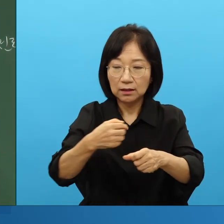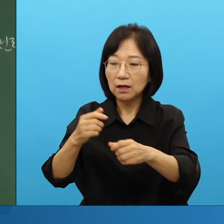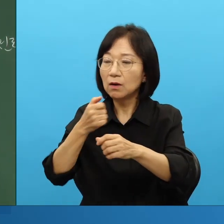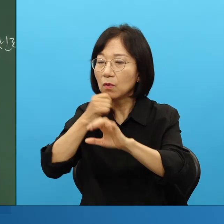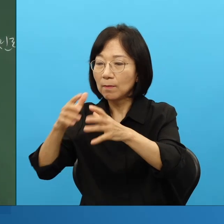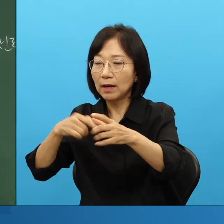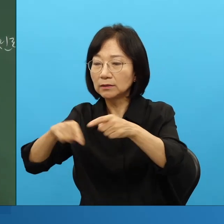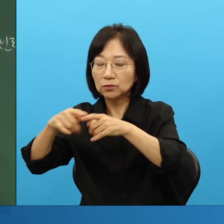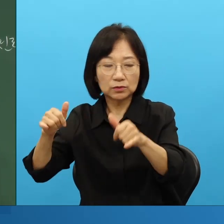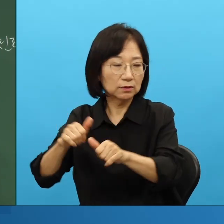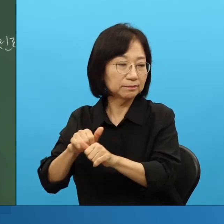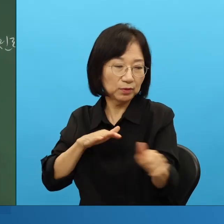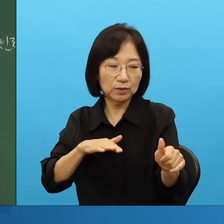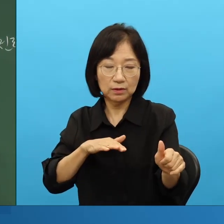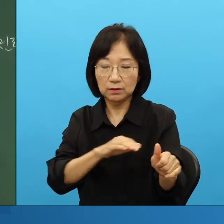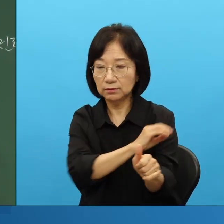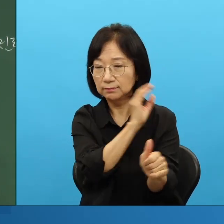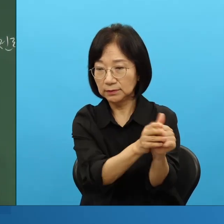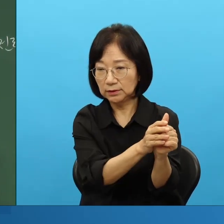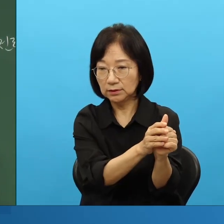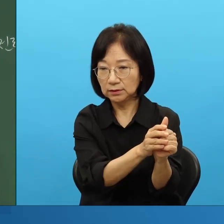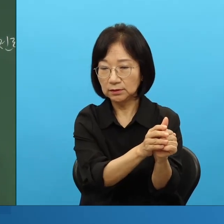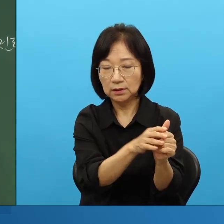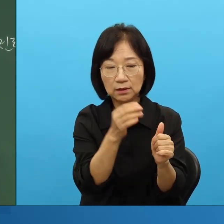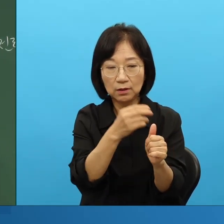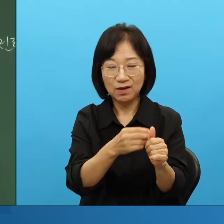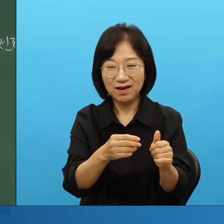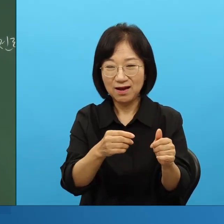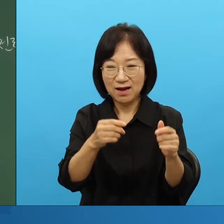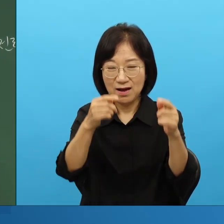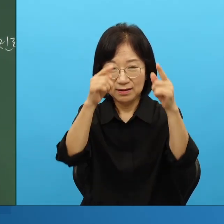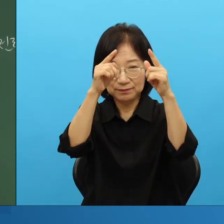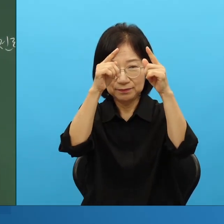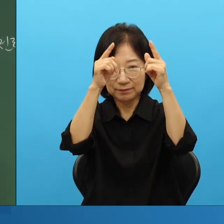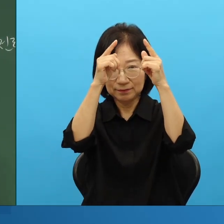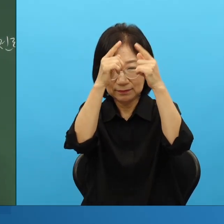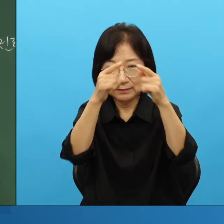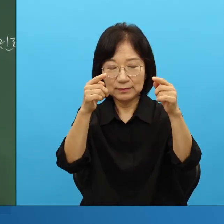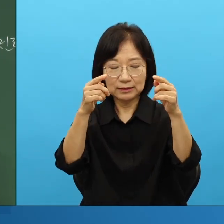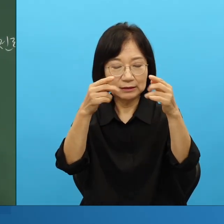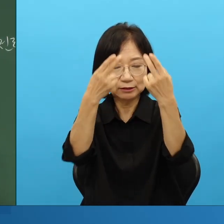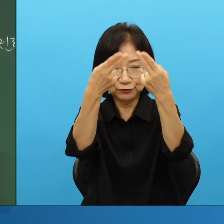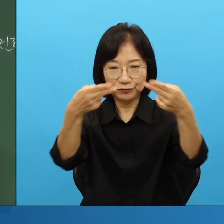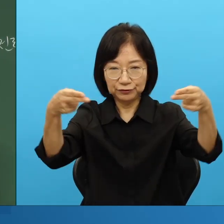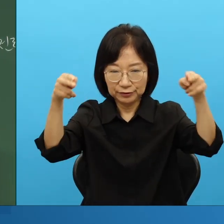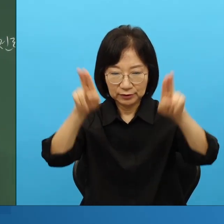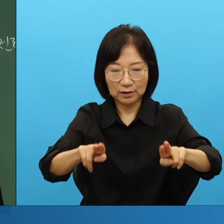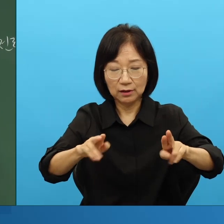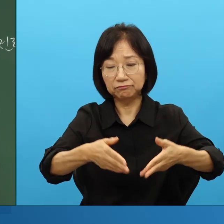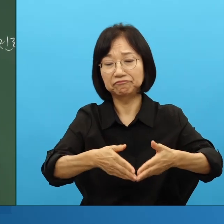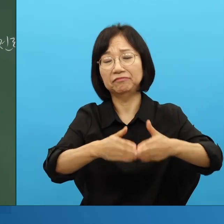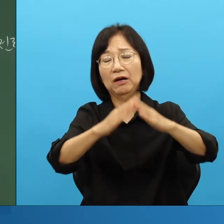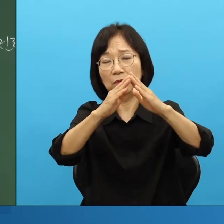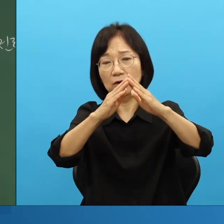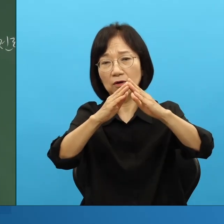其他的国家就会挂起罗马的国旗然后 그럼 똑같이 신전을 세워요. 然后同样会建立起 여기를 빨리 복음화해야 되겠다는 겁니다.